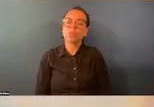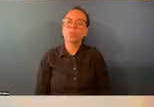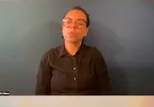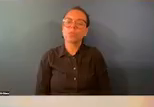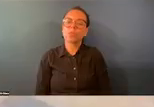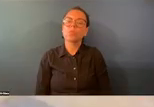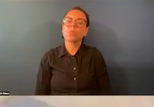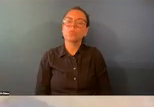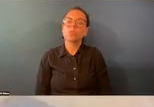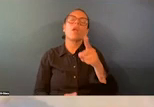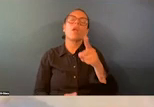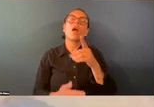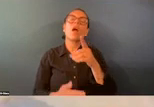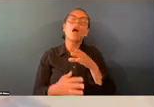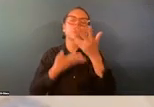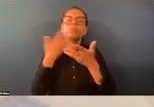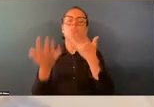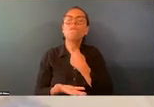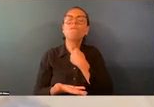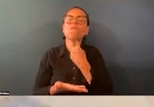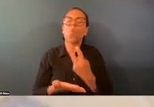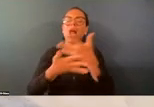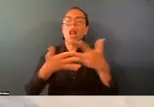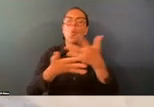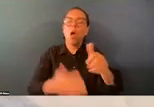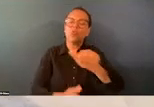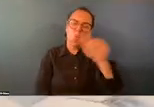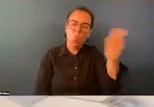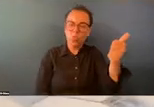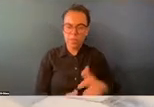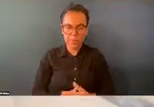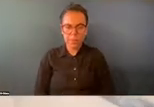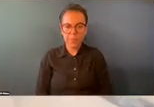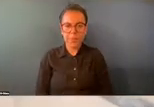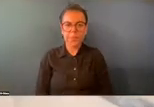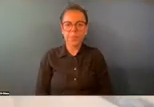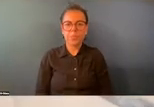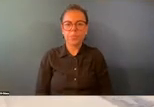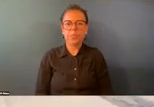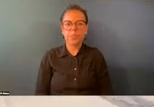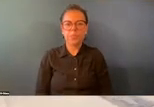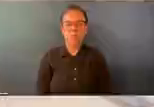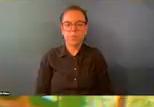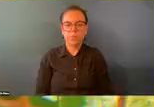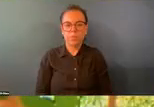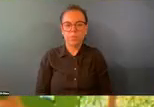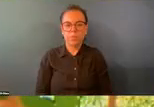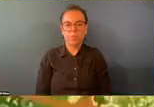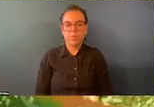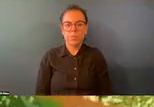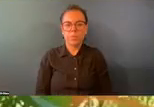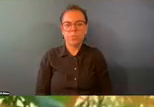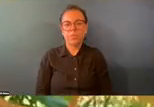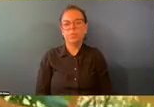در برای تغییرات اقلیم بیشتر و بیشتر میشنویم و نه همه آن خبرهای مثبت میباشند. سال‌های اخیر بسیار همین